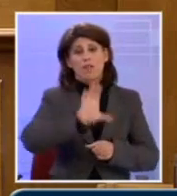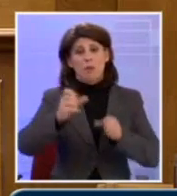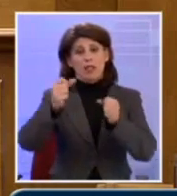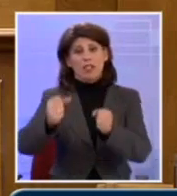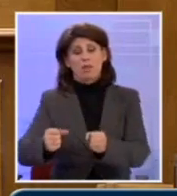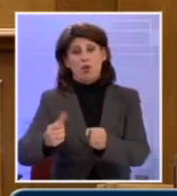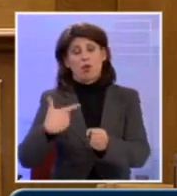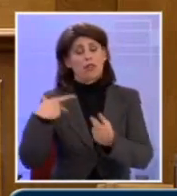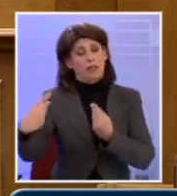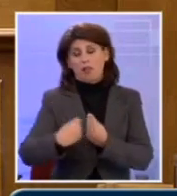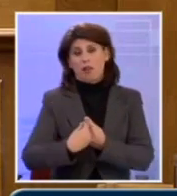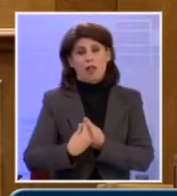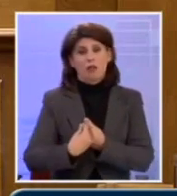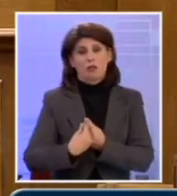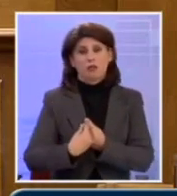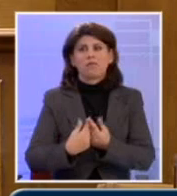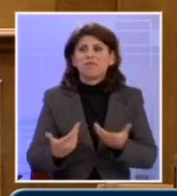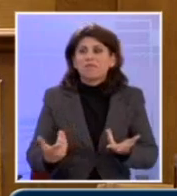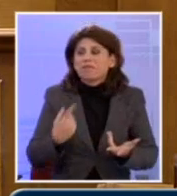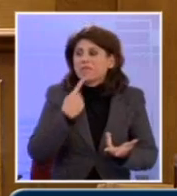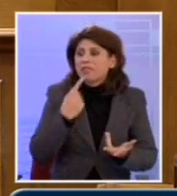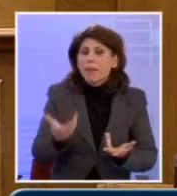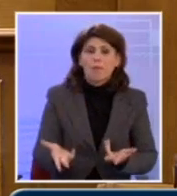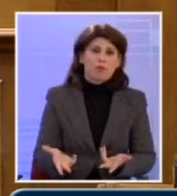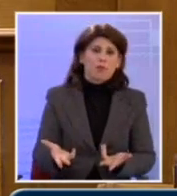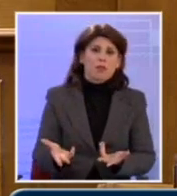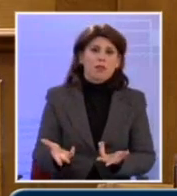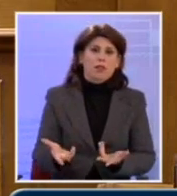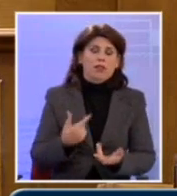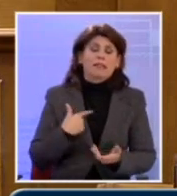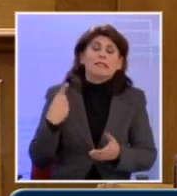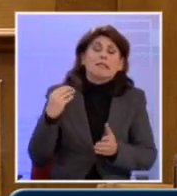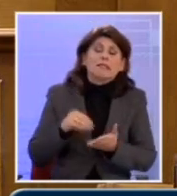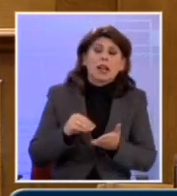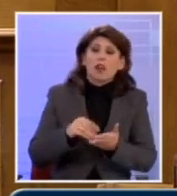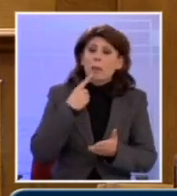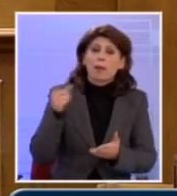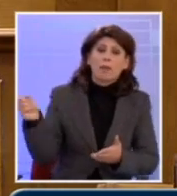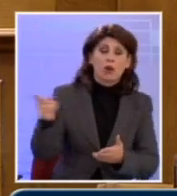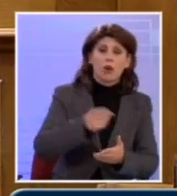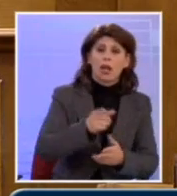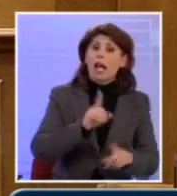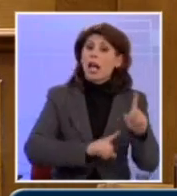θεσμών. Τι άλλο να πει κανείς για κάποιους που ίσως συνηθισμένοι με όσα οι